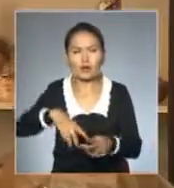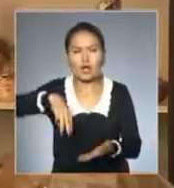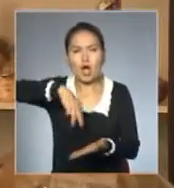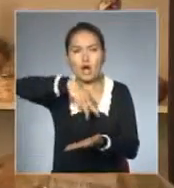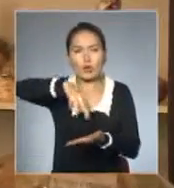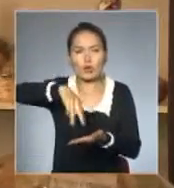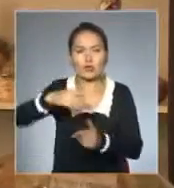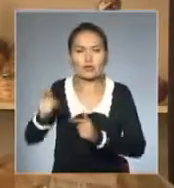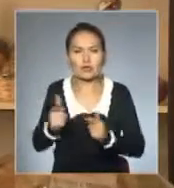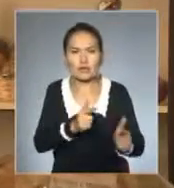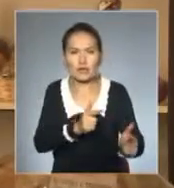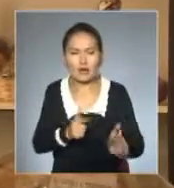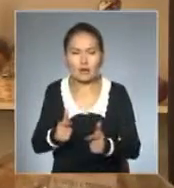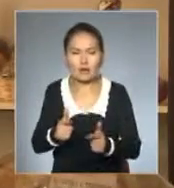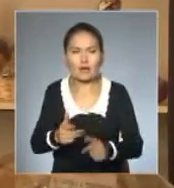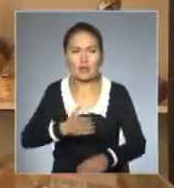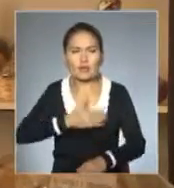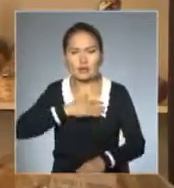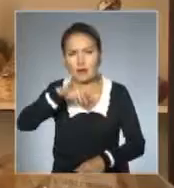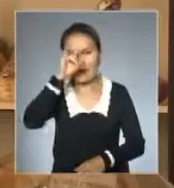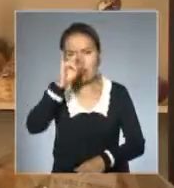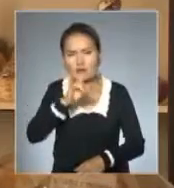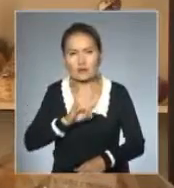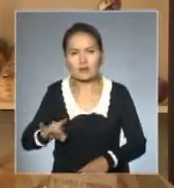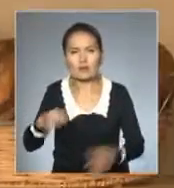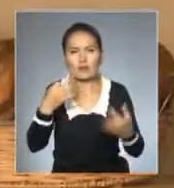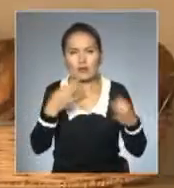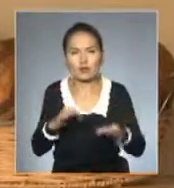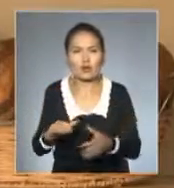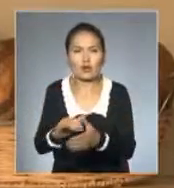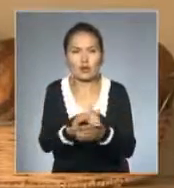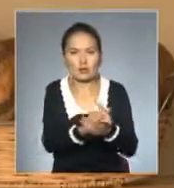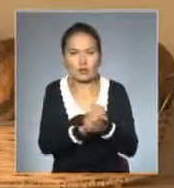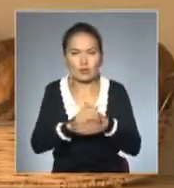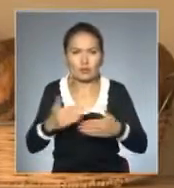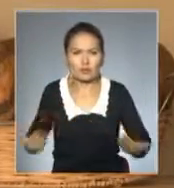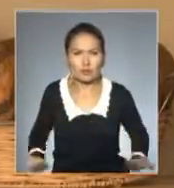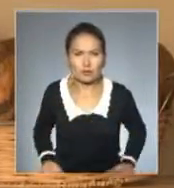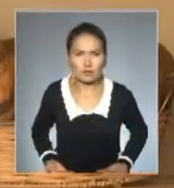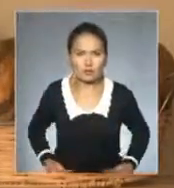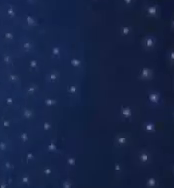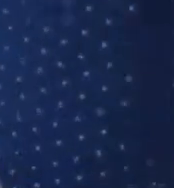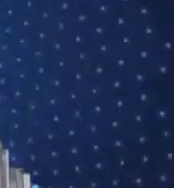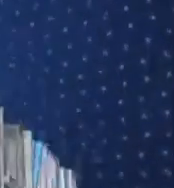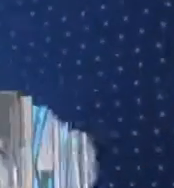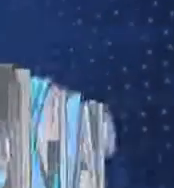белгісі. Біздің еліміз, біз сияқты кәсіпкерлерге көп көмек көрсетіп отыр.